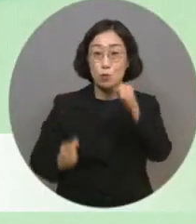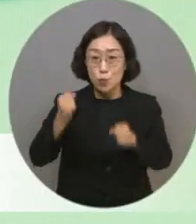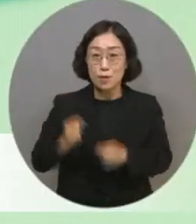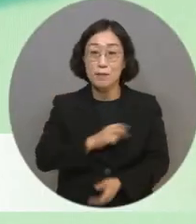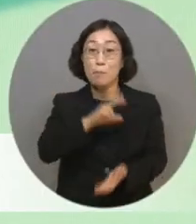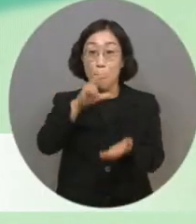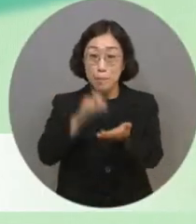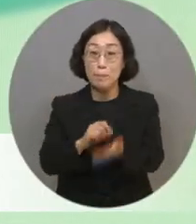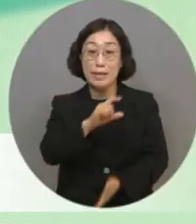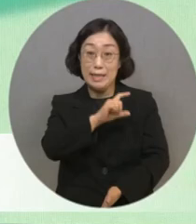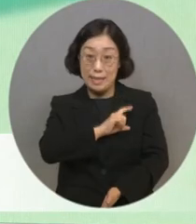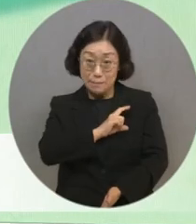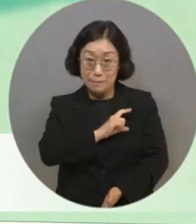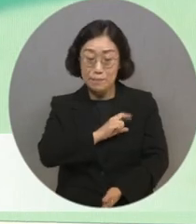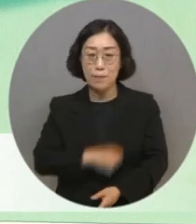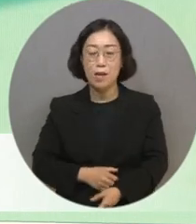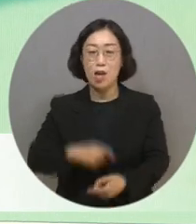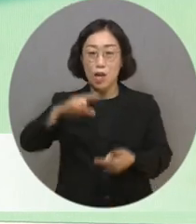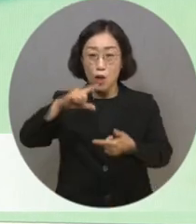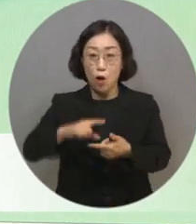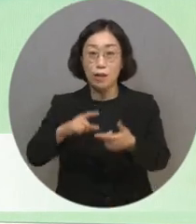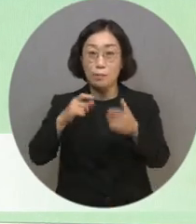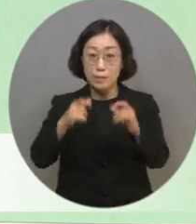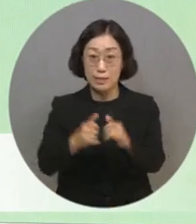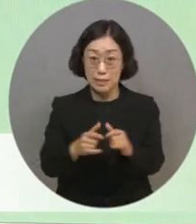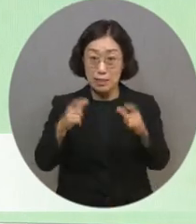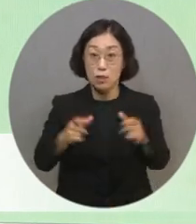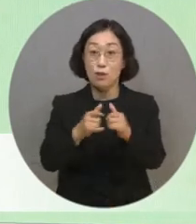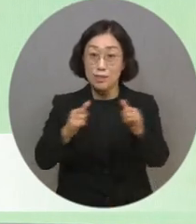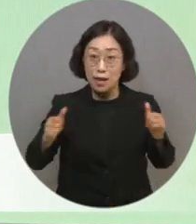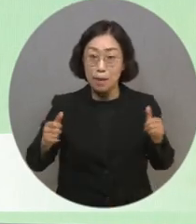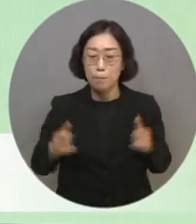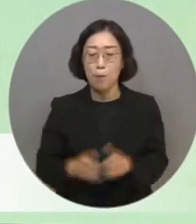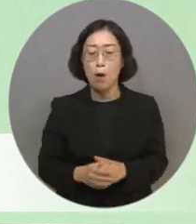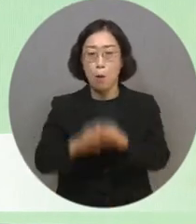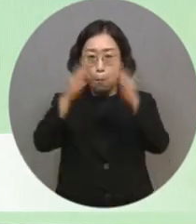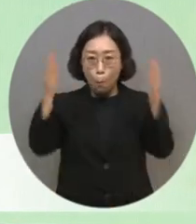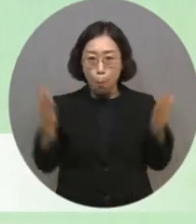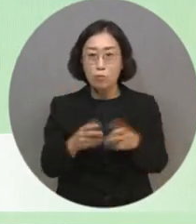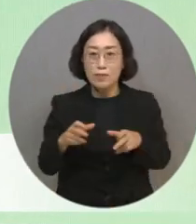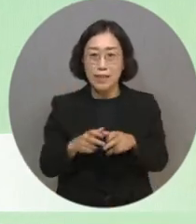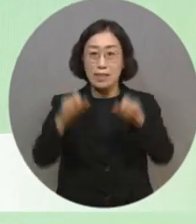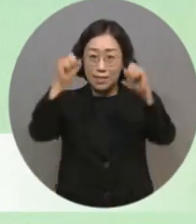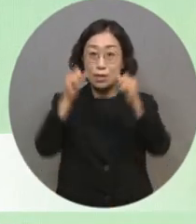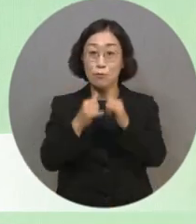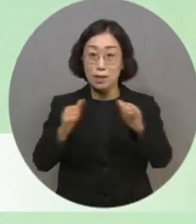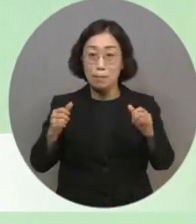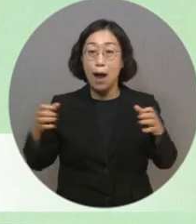아래 경남 도민과 모든 장애인 체육인이 함께하는